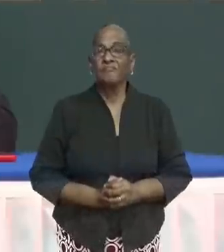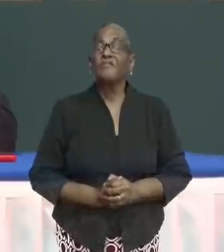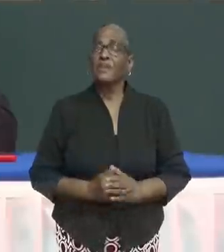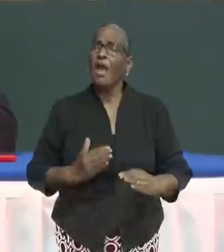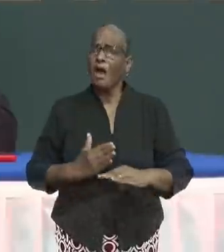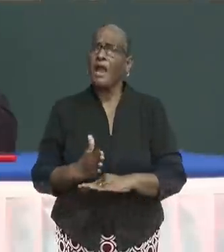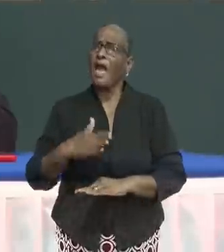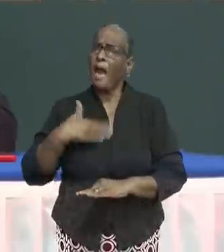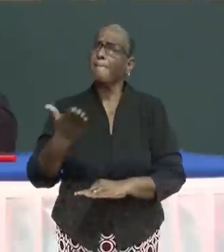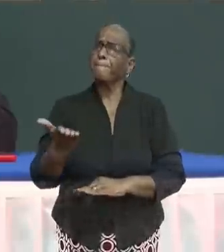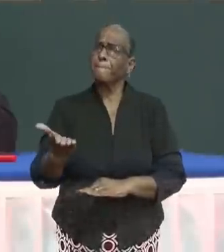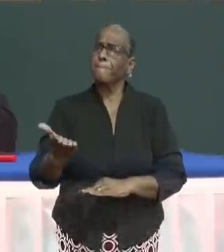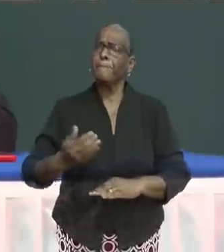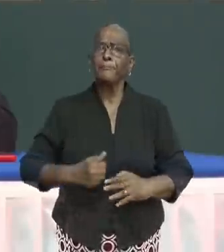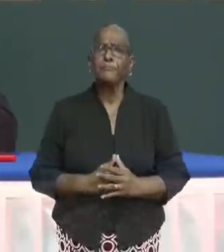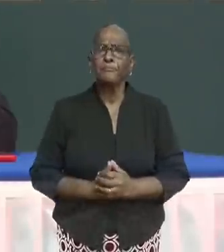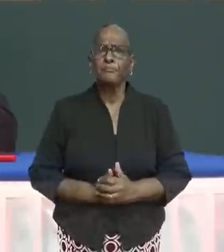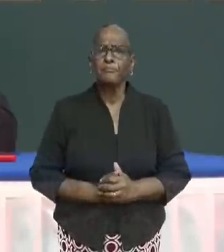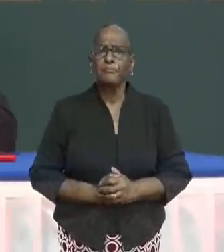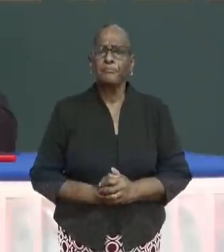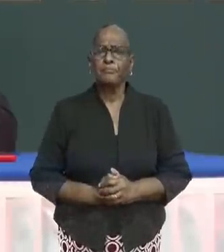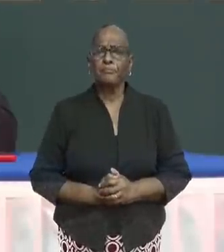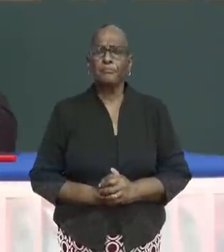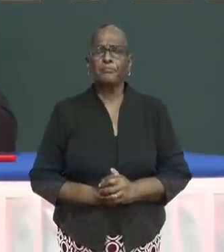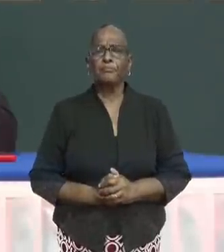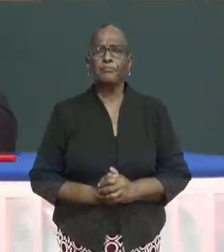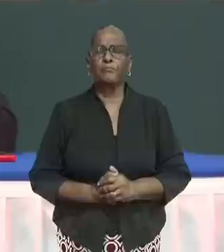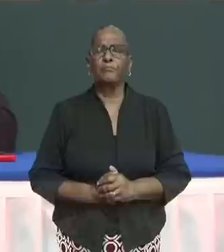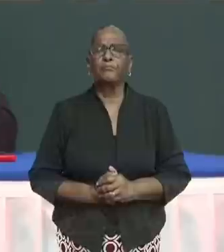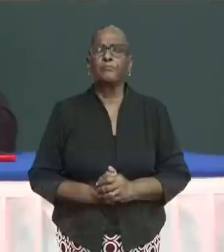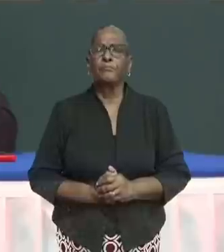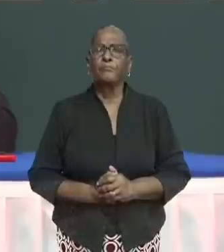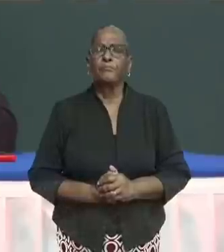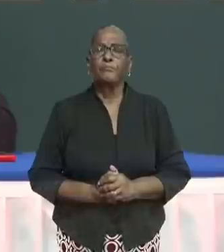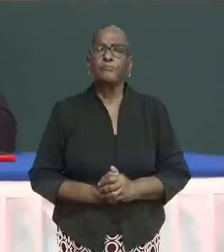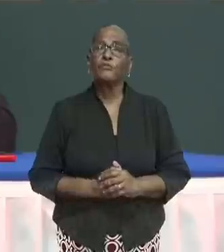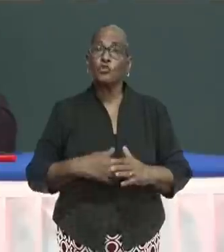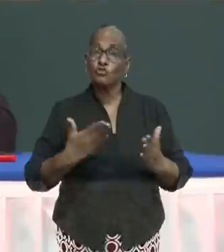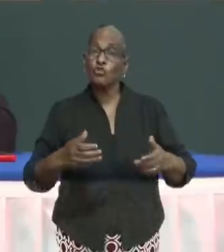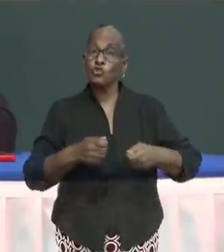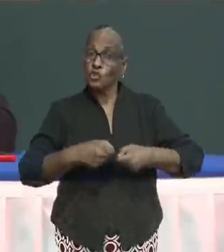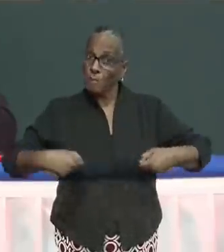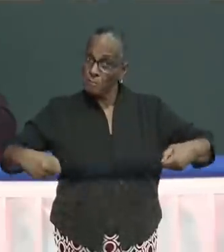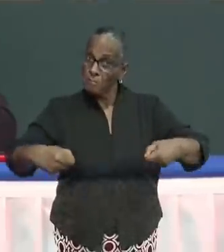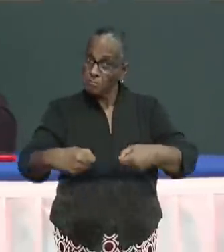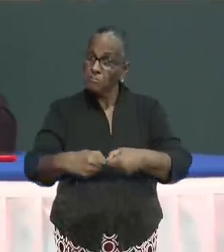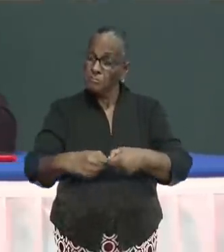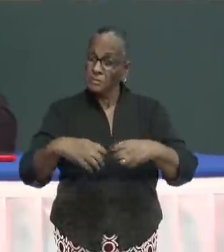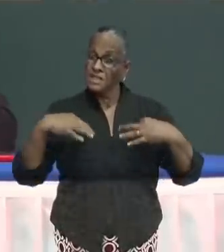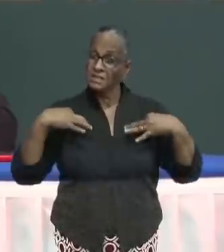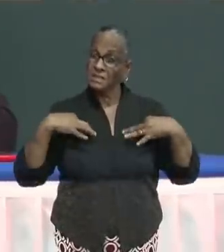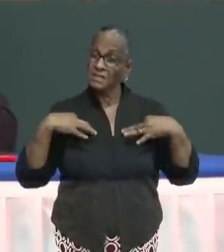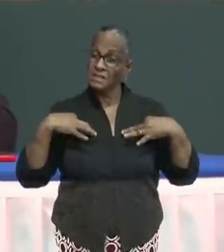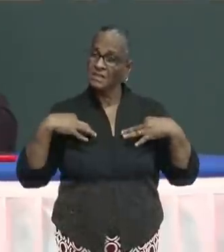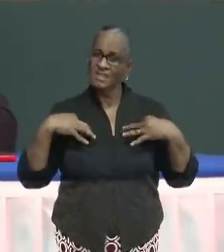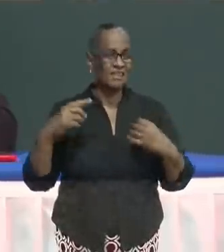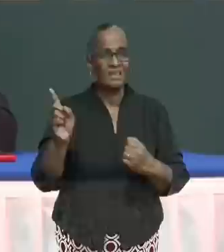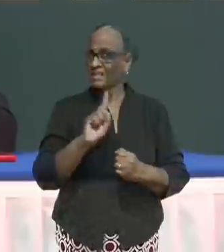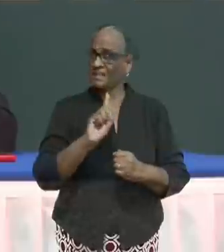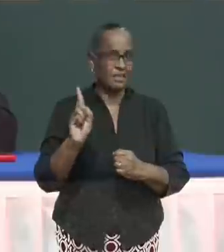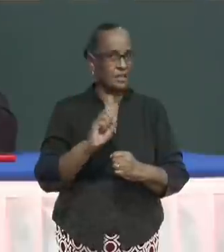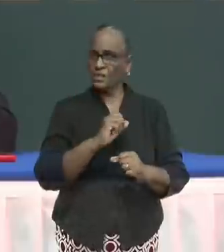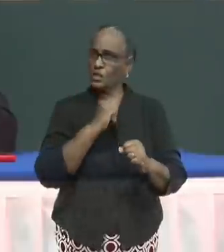is het een pakket hebben, We hebben